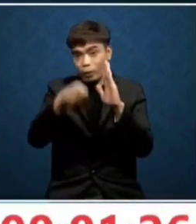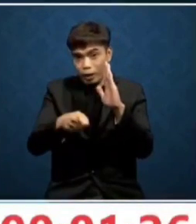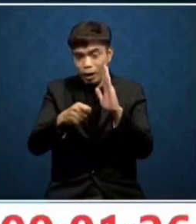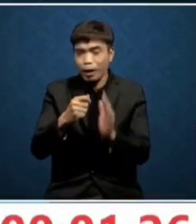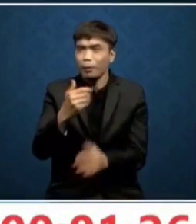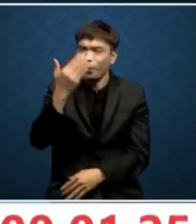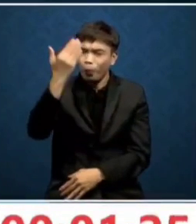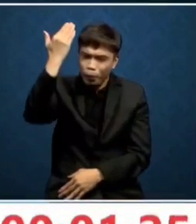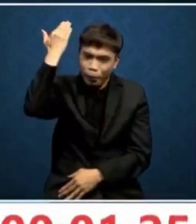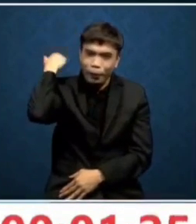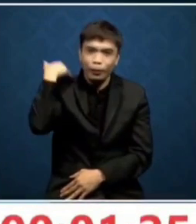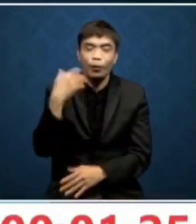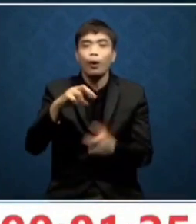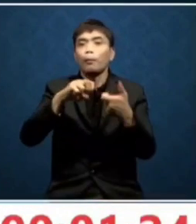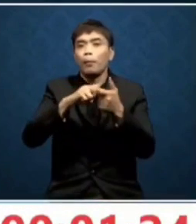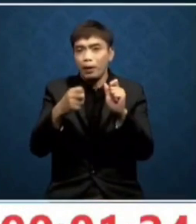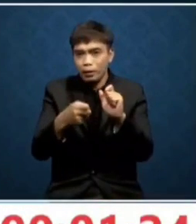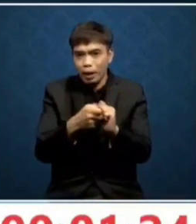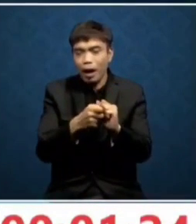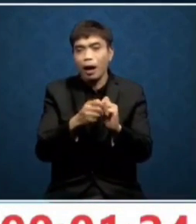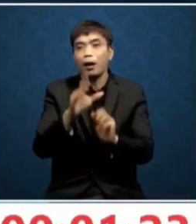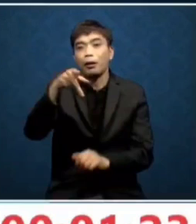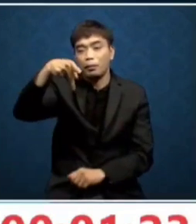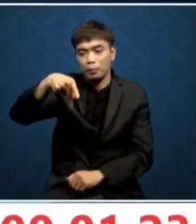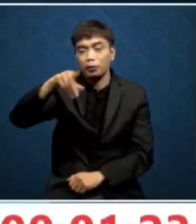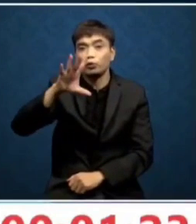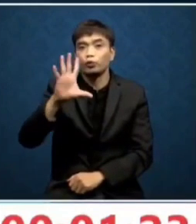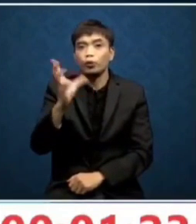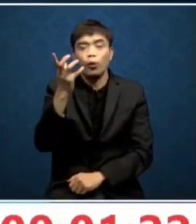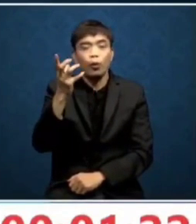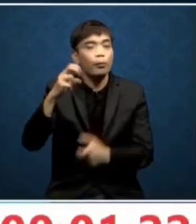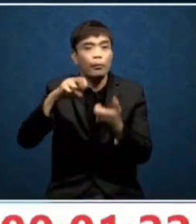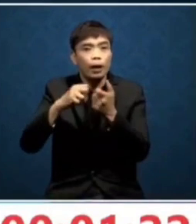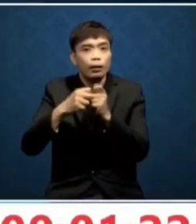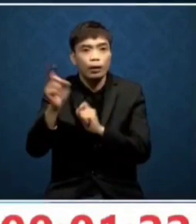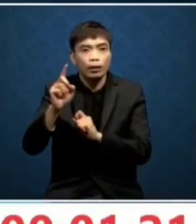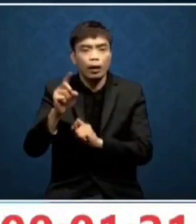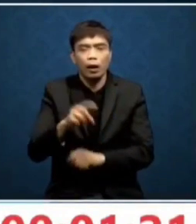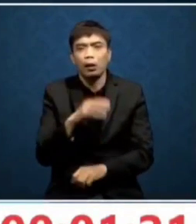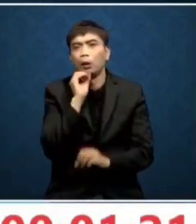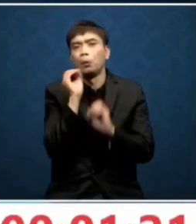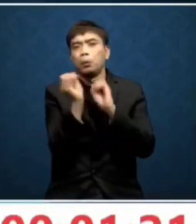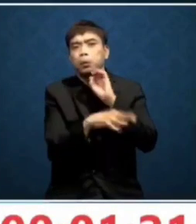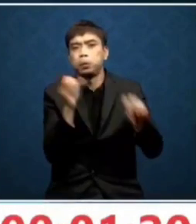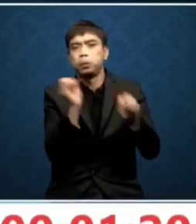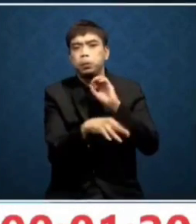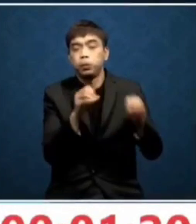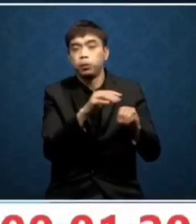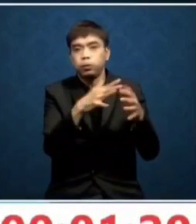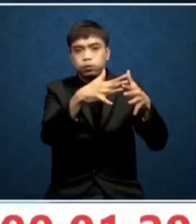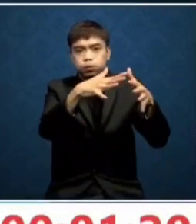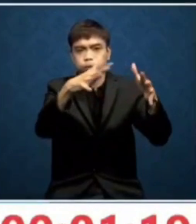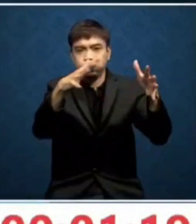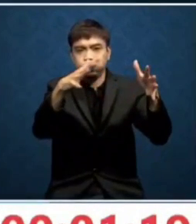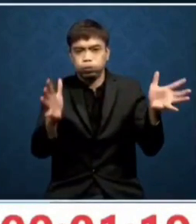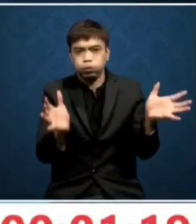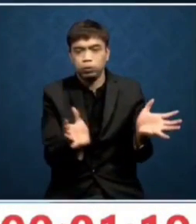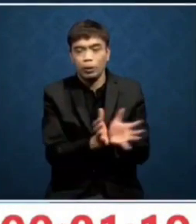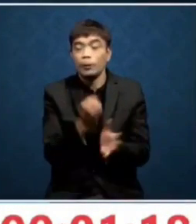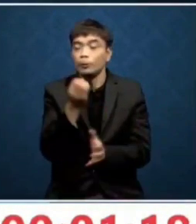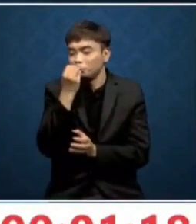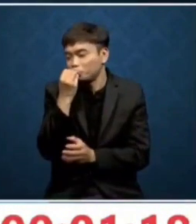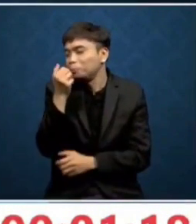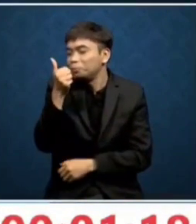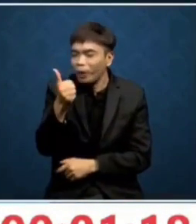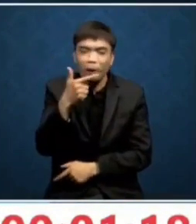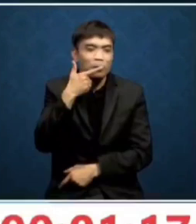มีการแ้ขายปัญหาสารแตเมี่ยมตกครางใทุเรียนจะทำให้การส่งออกทุเรีมปัหาจึขอให้กรมวิชากาเกษต ประทงเกษตและสหาก